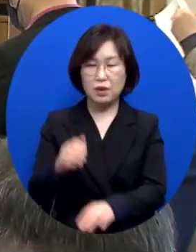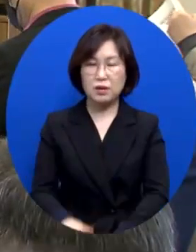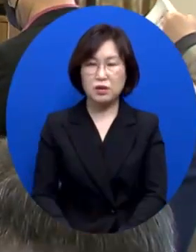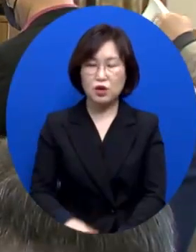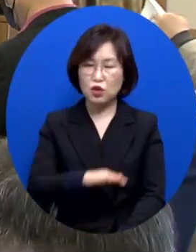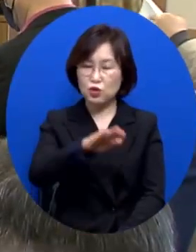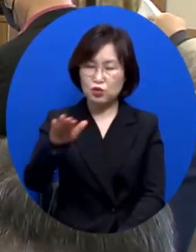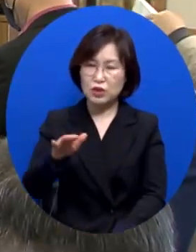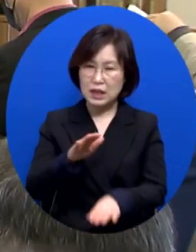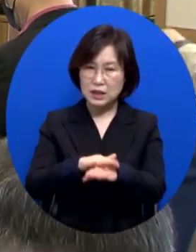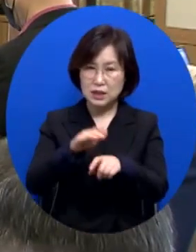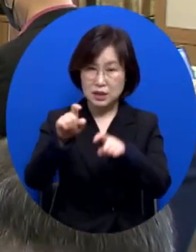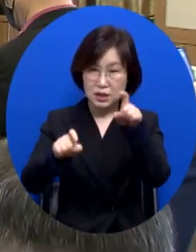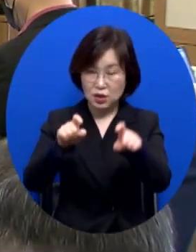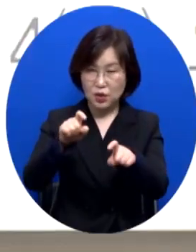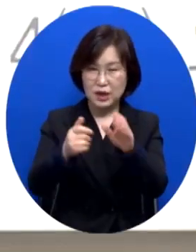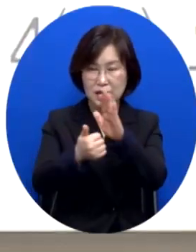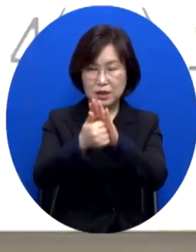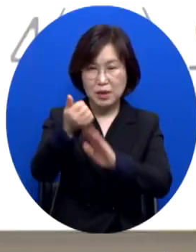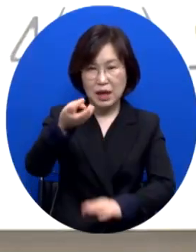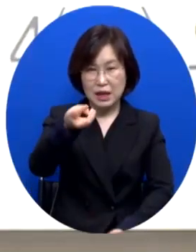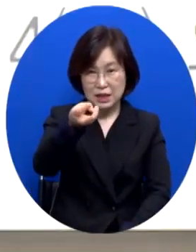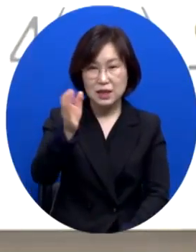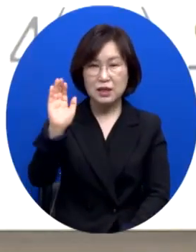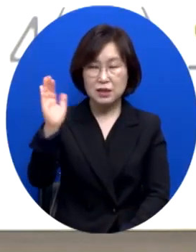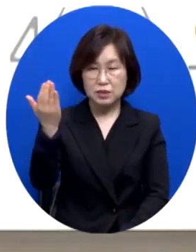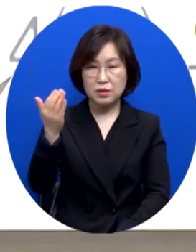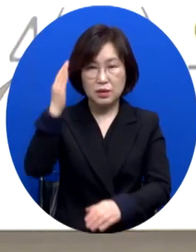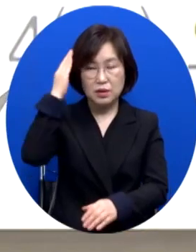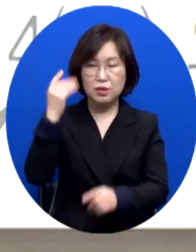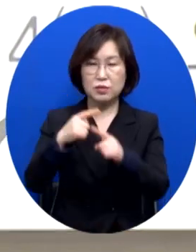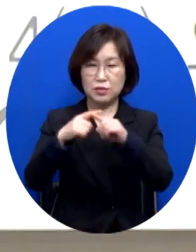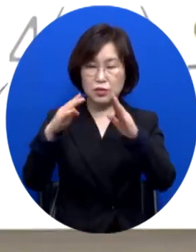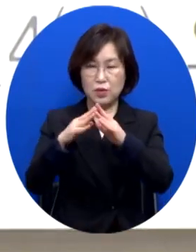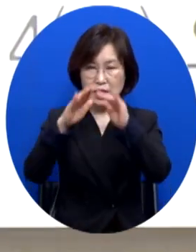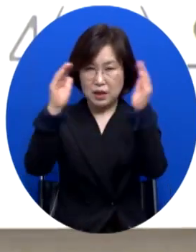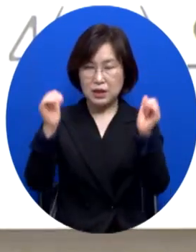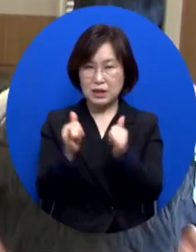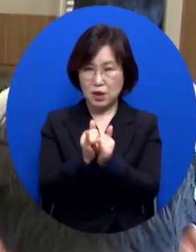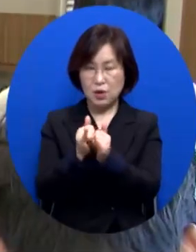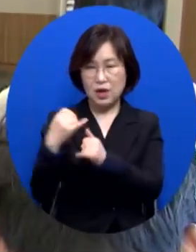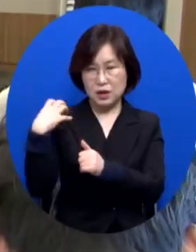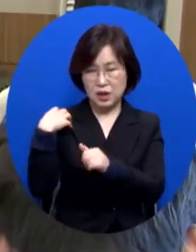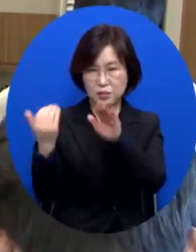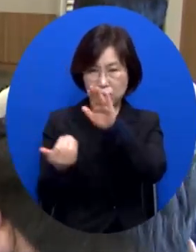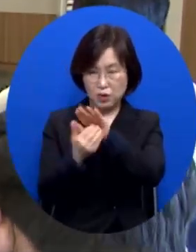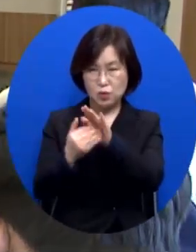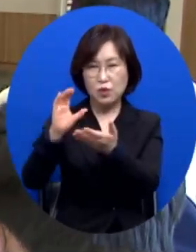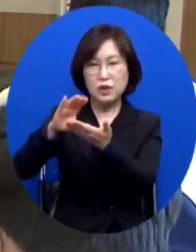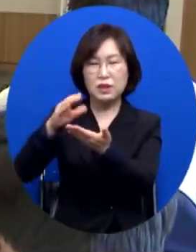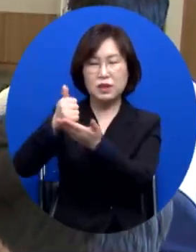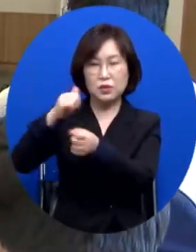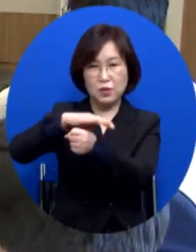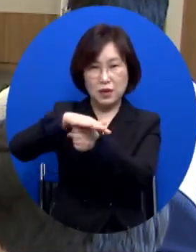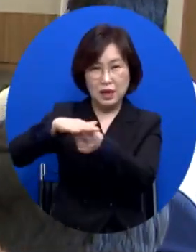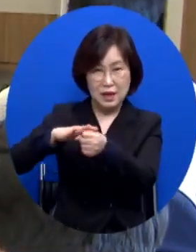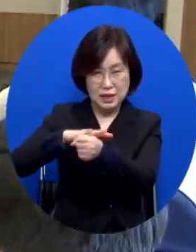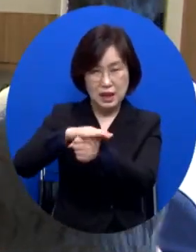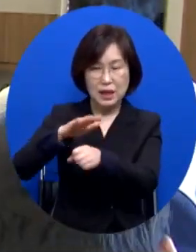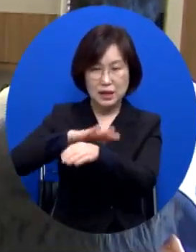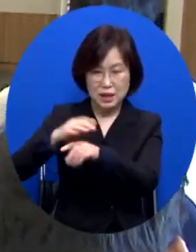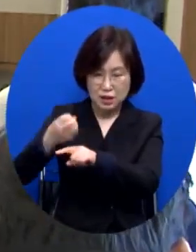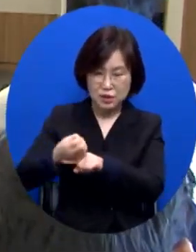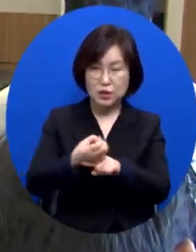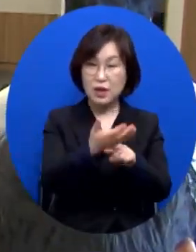작은 실천이 희망의 씨앗이 돼 한국교회가 사회적 책임을 다하고 그리스도의 사랑이 온누리에